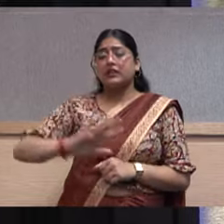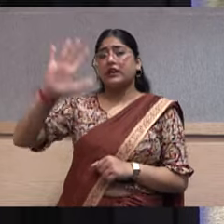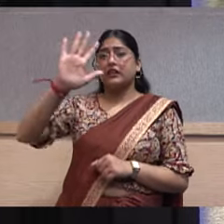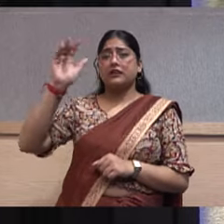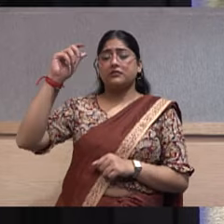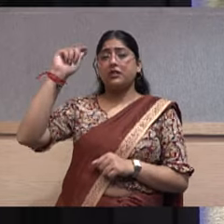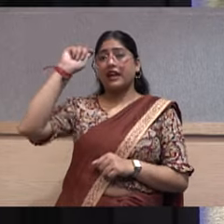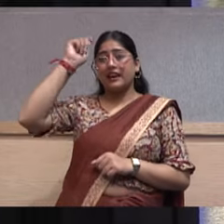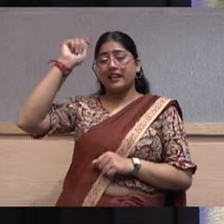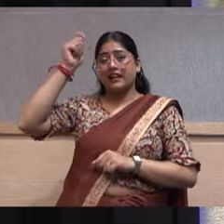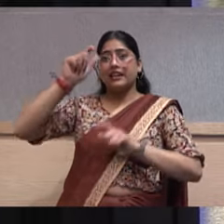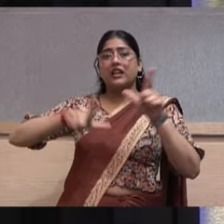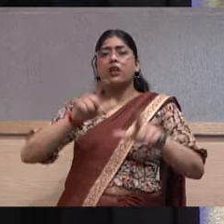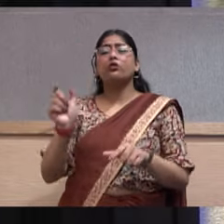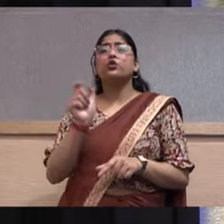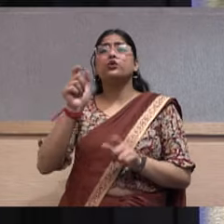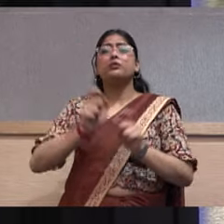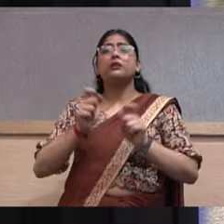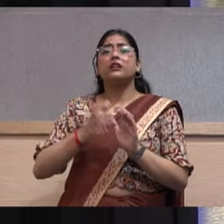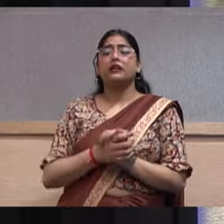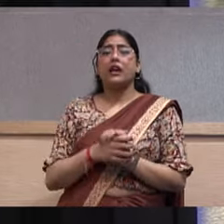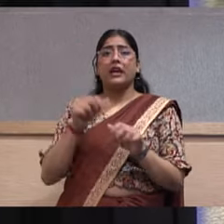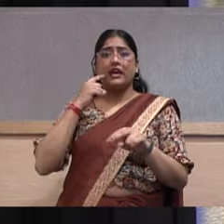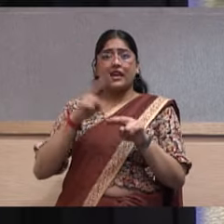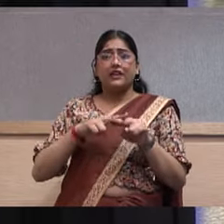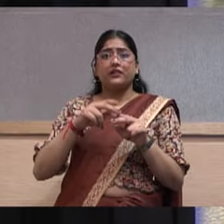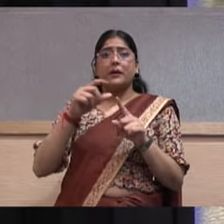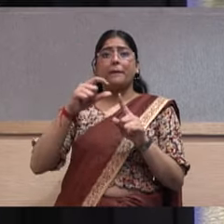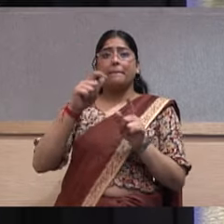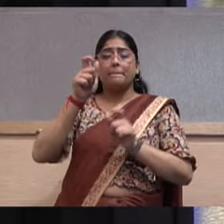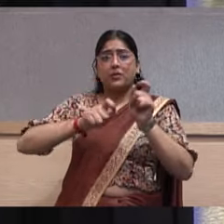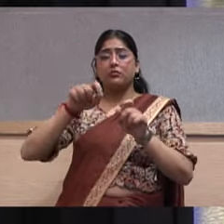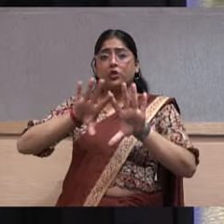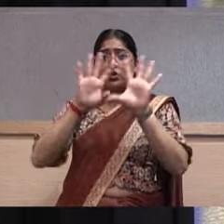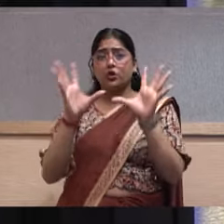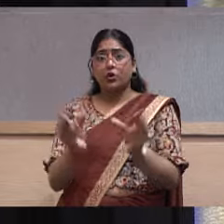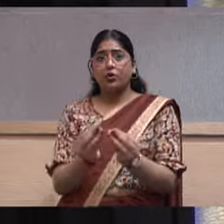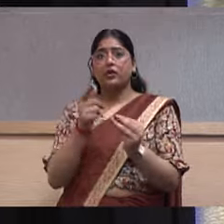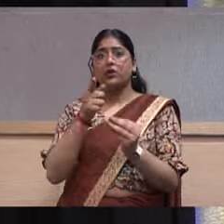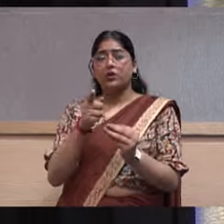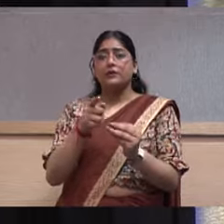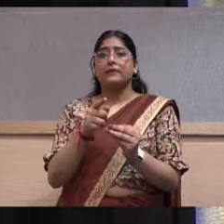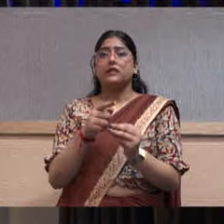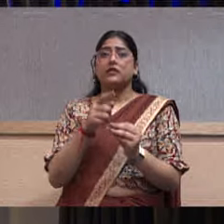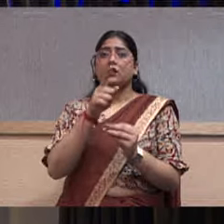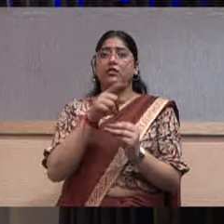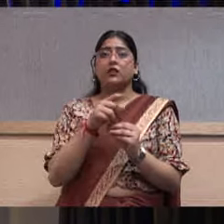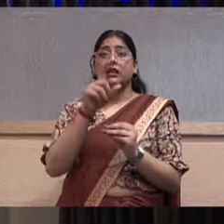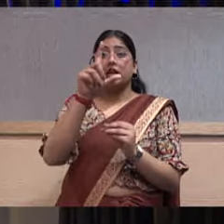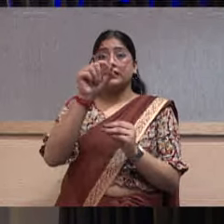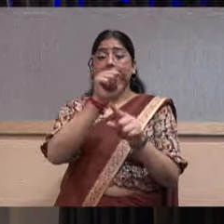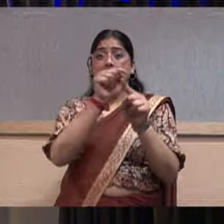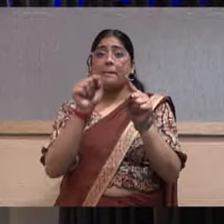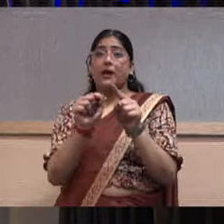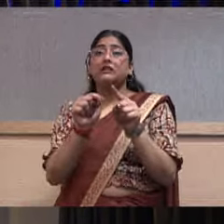के कुल मिलाकर 10 पर के नीचे सही हमारी जानकारी आपने सही बताया था मेरे को पढ़ाए तो सही ना 10 पर की